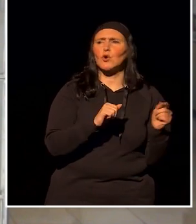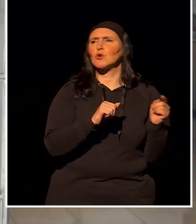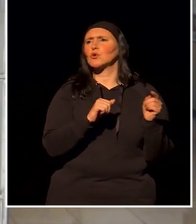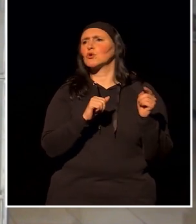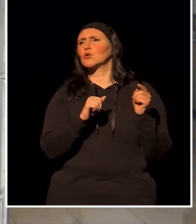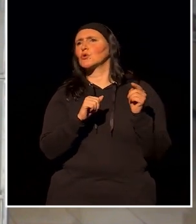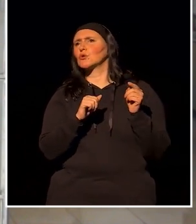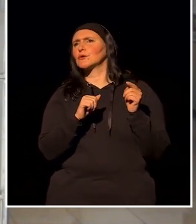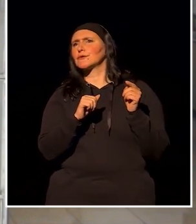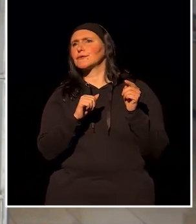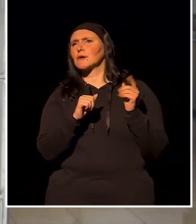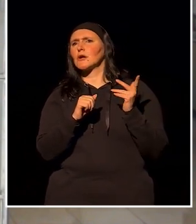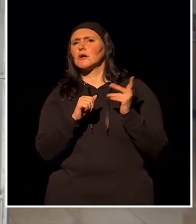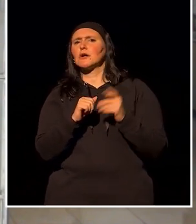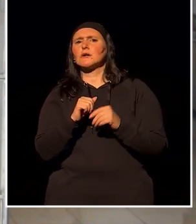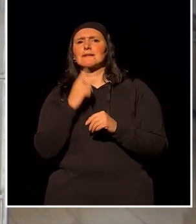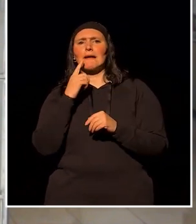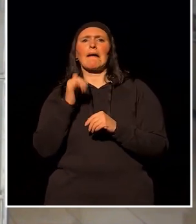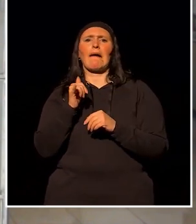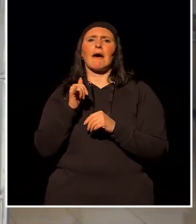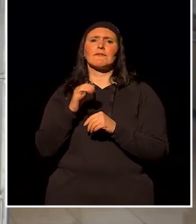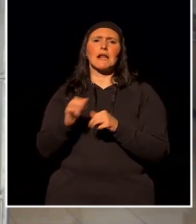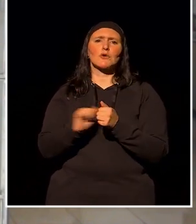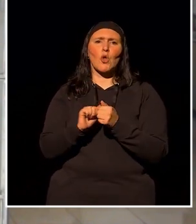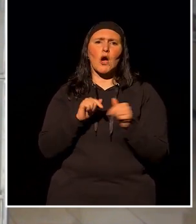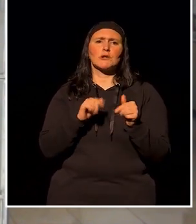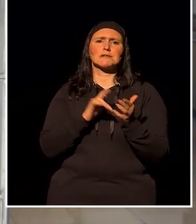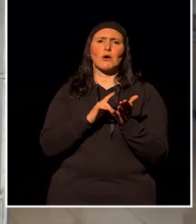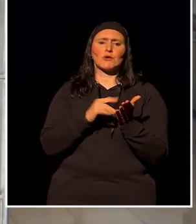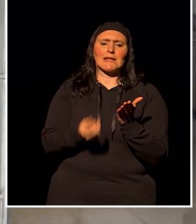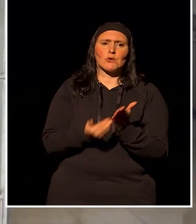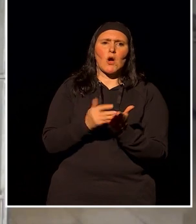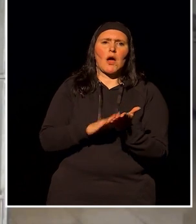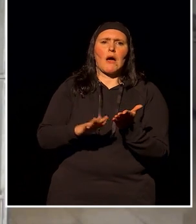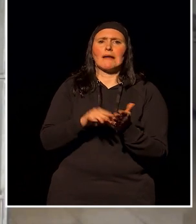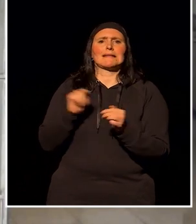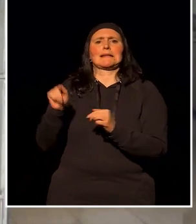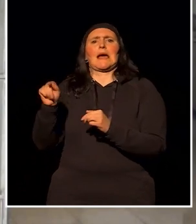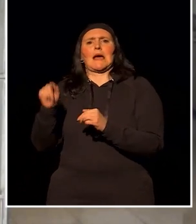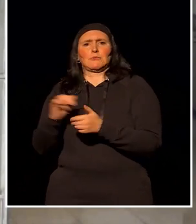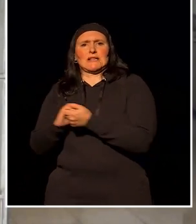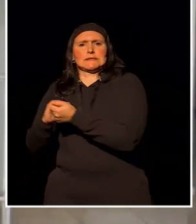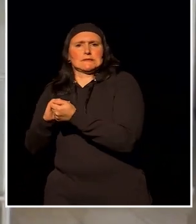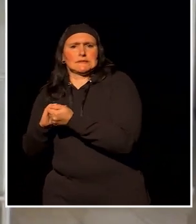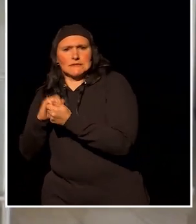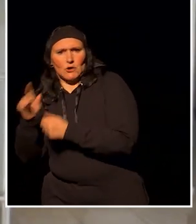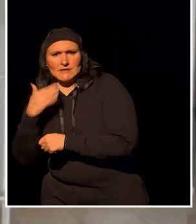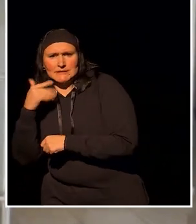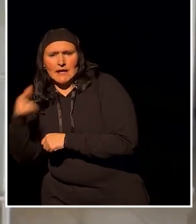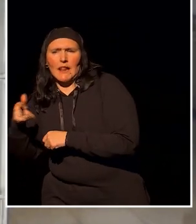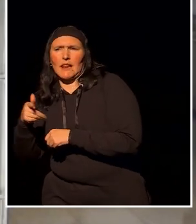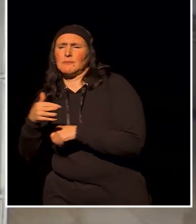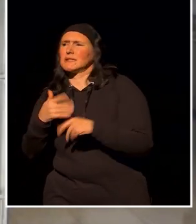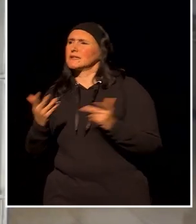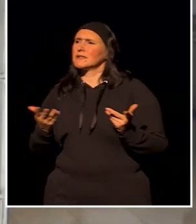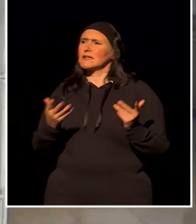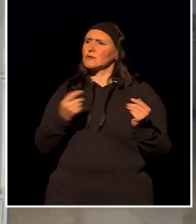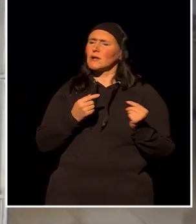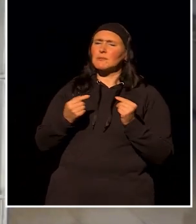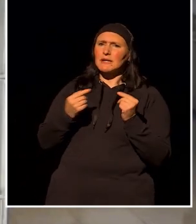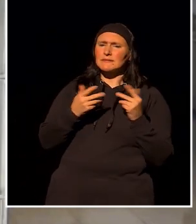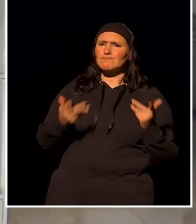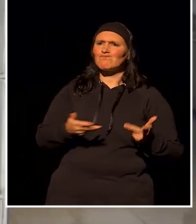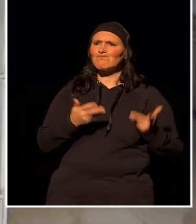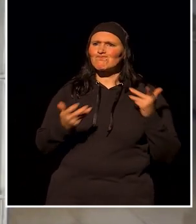Solidarisierung mit Israel ist. Aber die Debatten sind ja heute gar nicht mehr so. Es geht ja um in gewissem Sinne auch